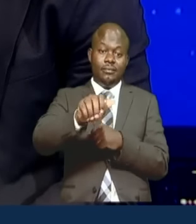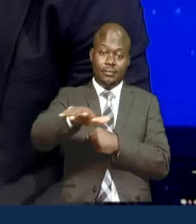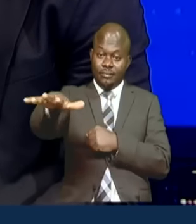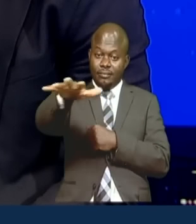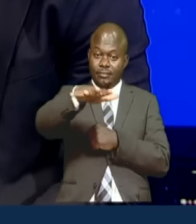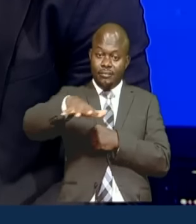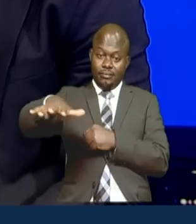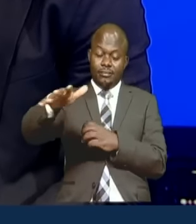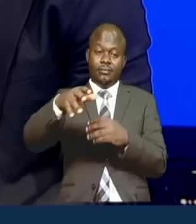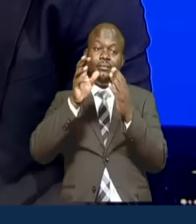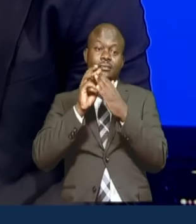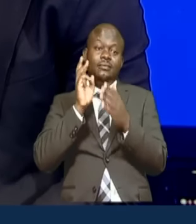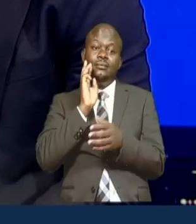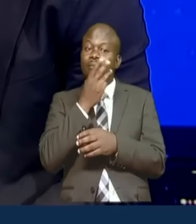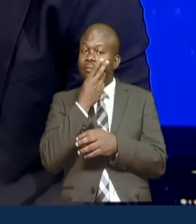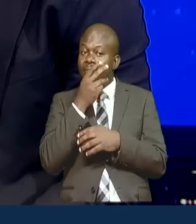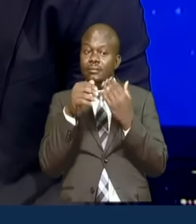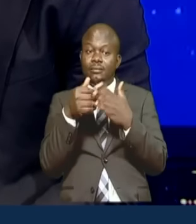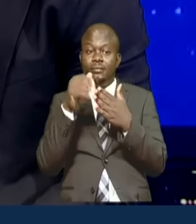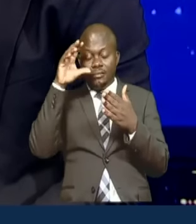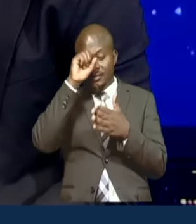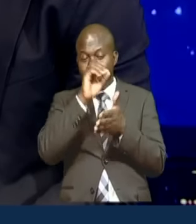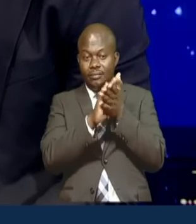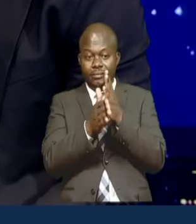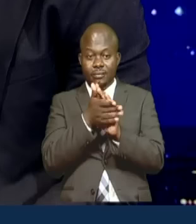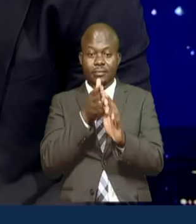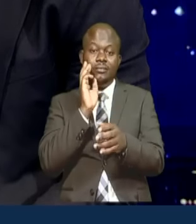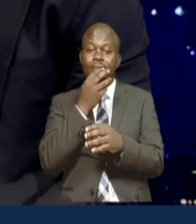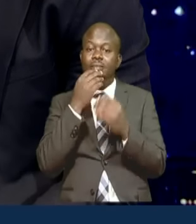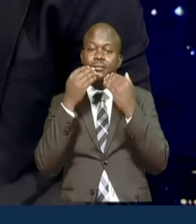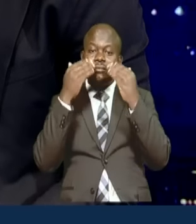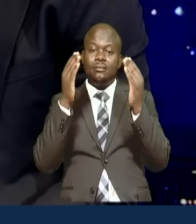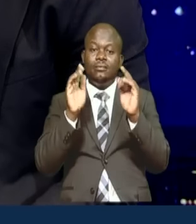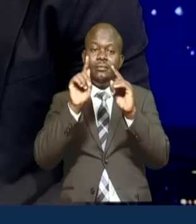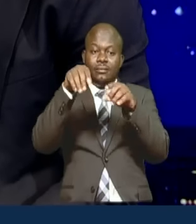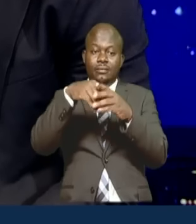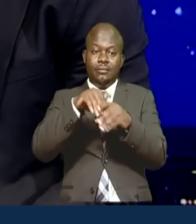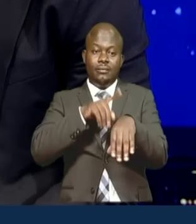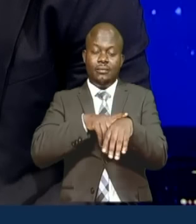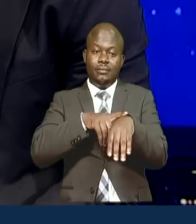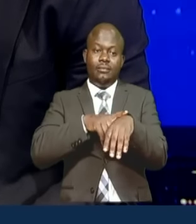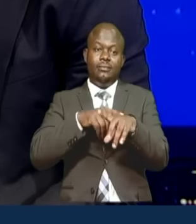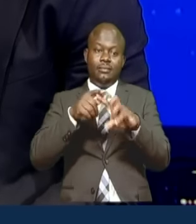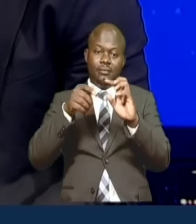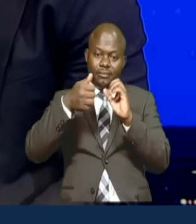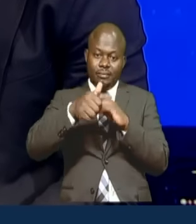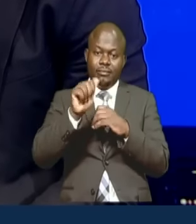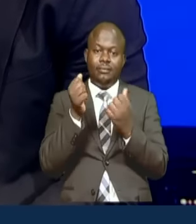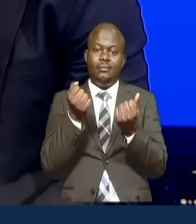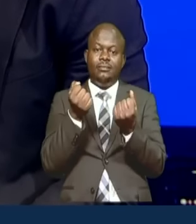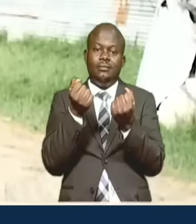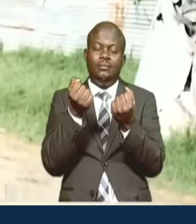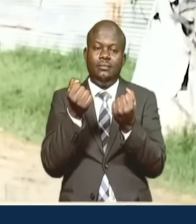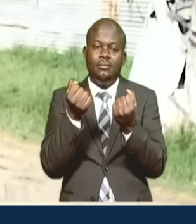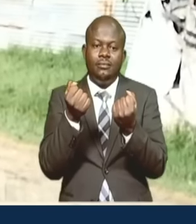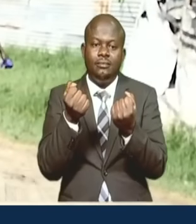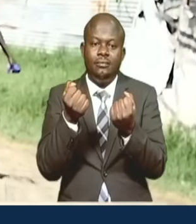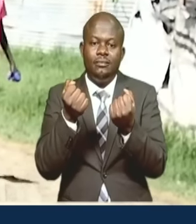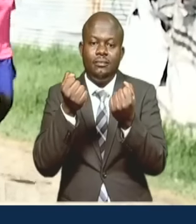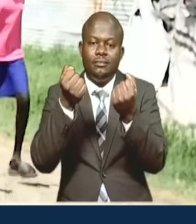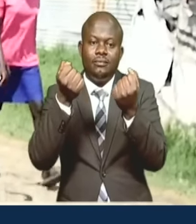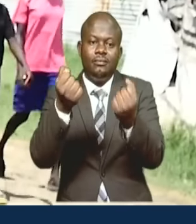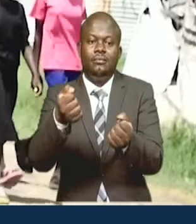bari gutanga amazi kaba karabuzemo amazi nta mazi ahari bakamara igihe ari bo batwara ziriya